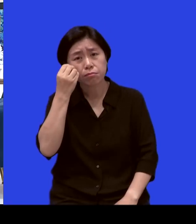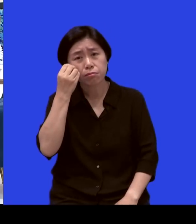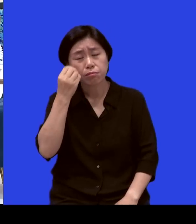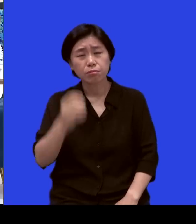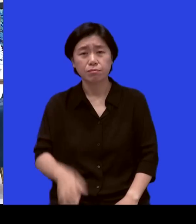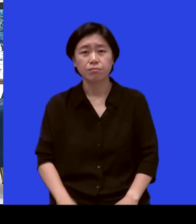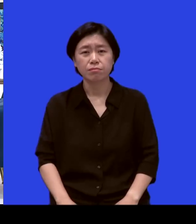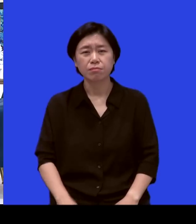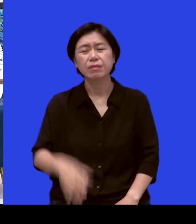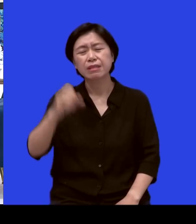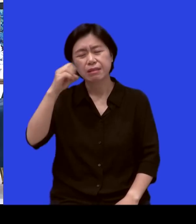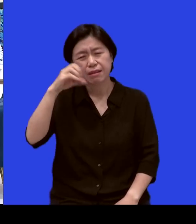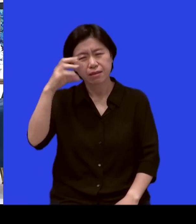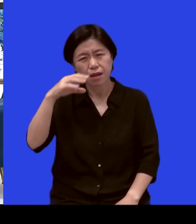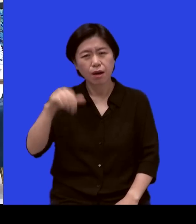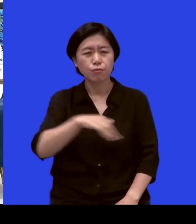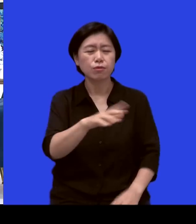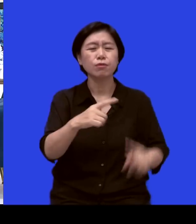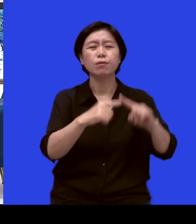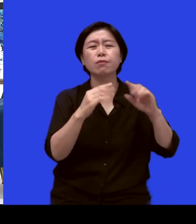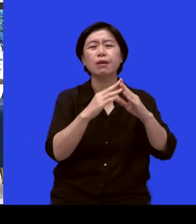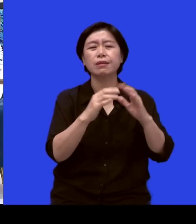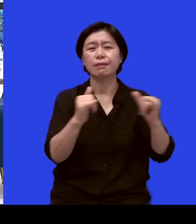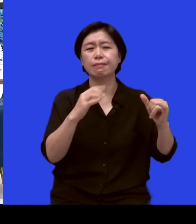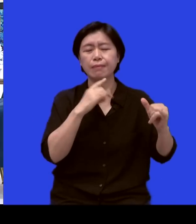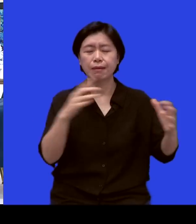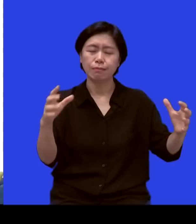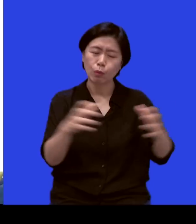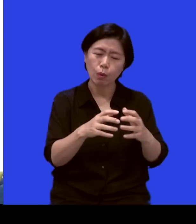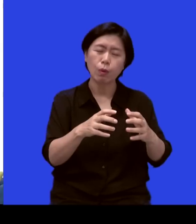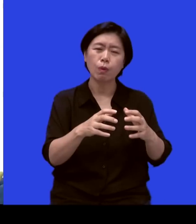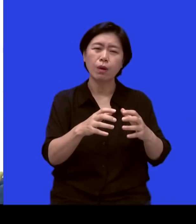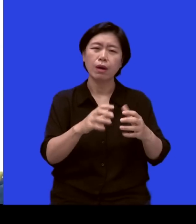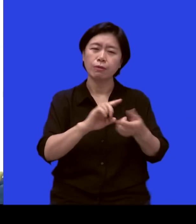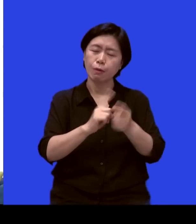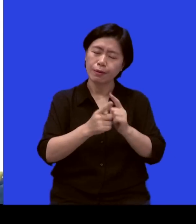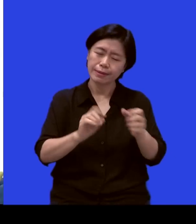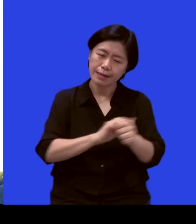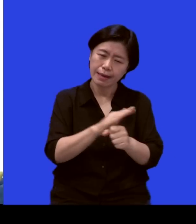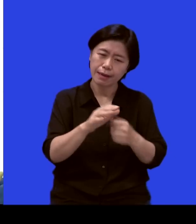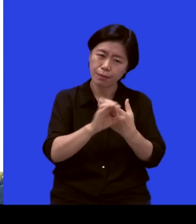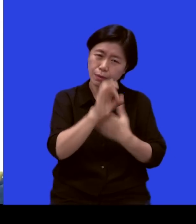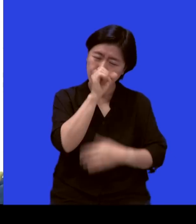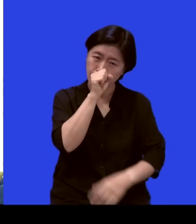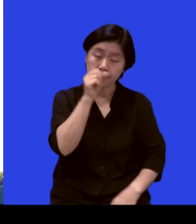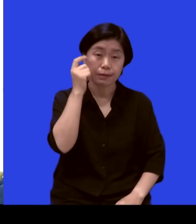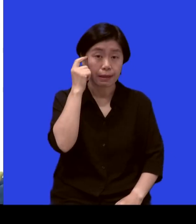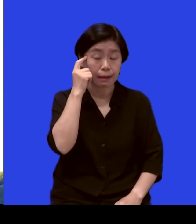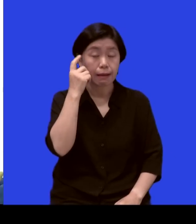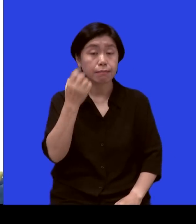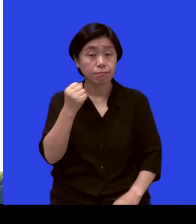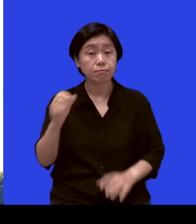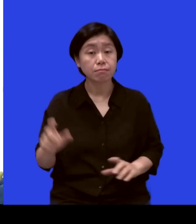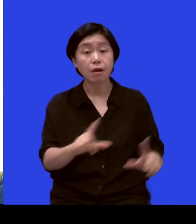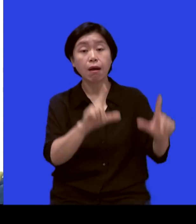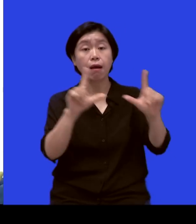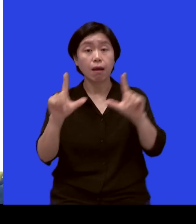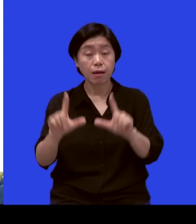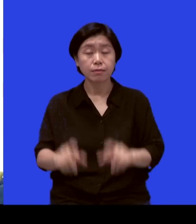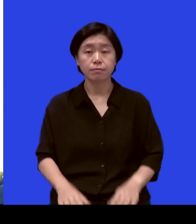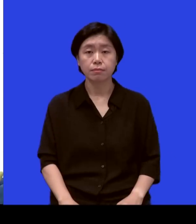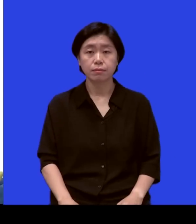우리끼리 이제 사랑하며 살자 이런 마음으로 이제 있었는데 3월 18일이었어요. 네.